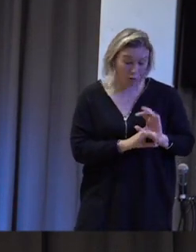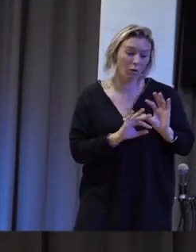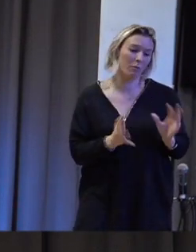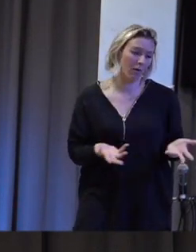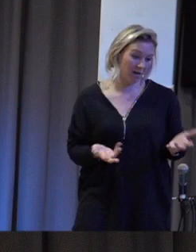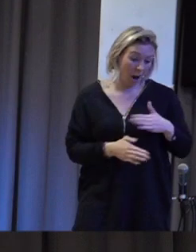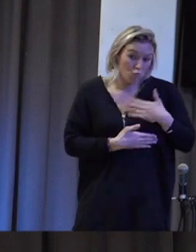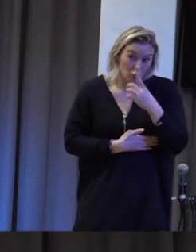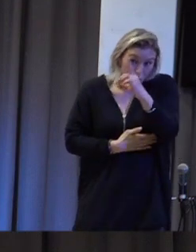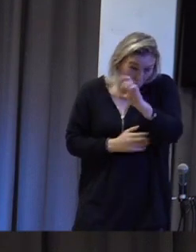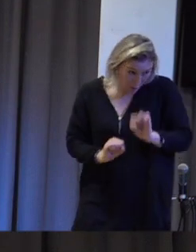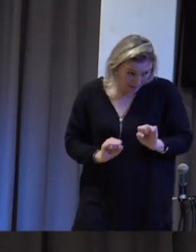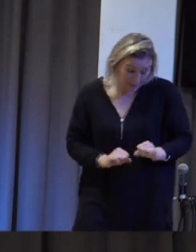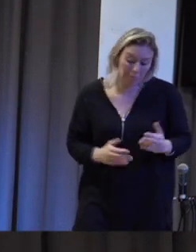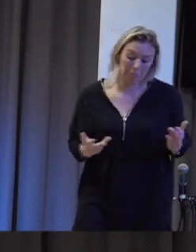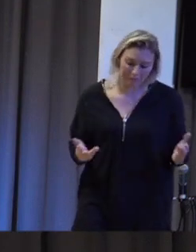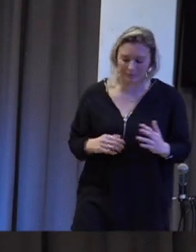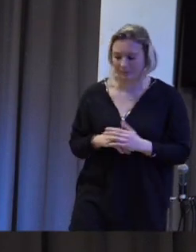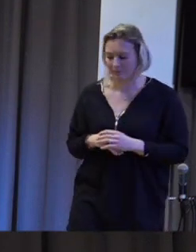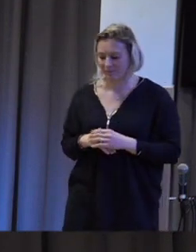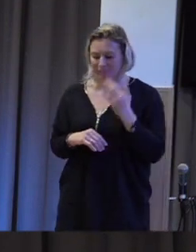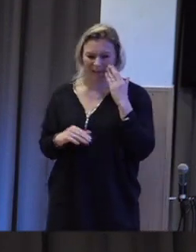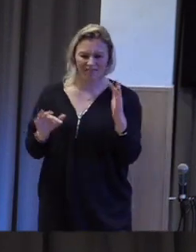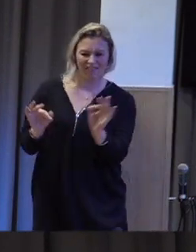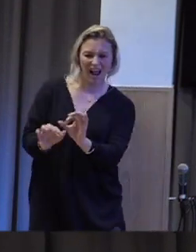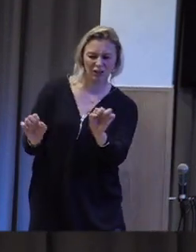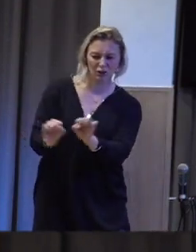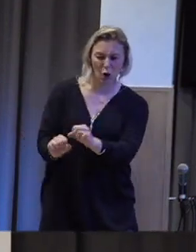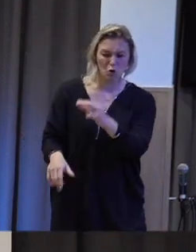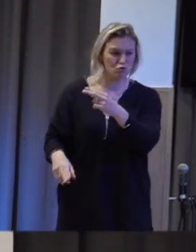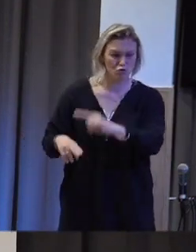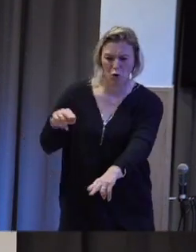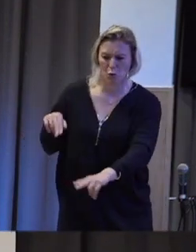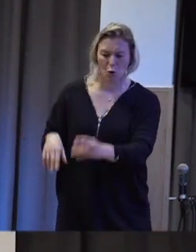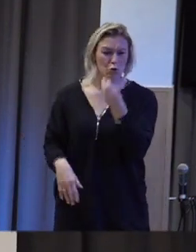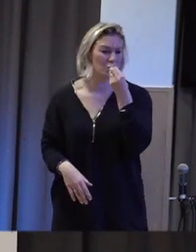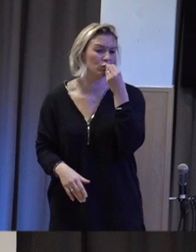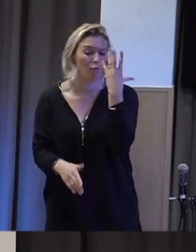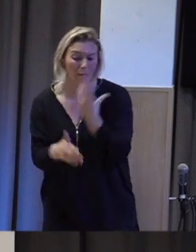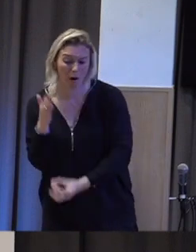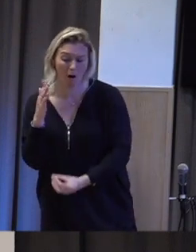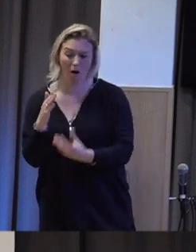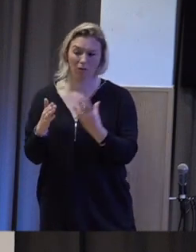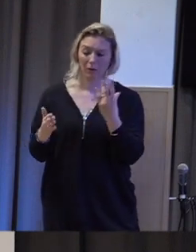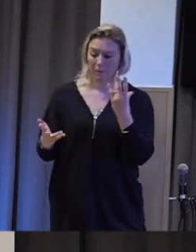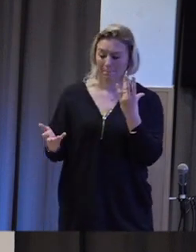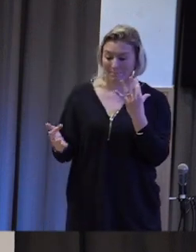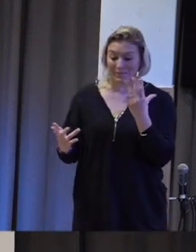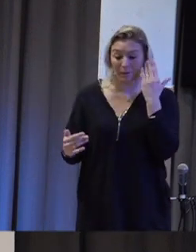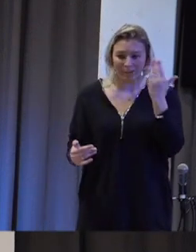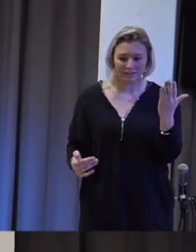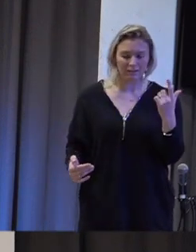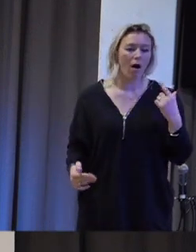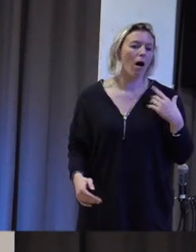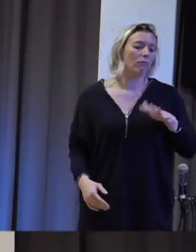Et Jacques de dit, si un frère ou une sœur sont nus et manquent de nourriture de chaque jour, et que l'un d'entre